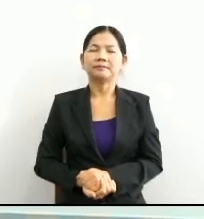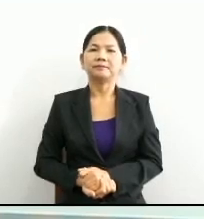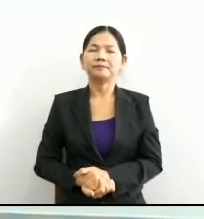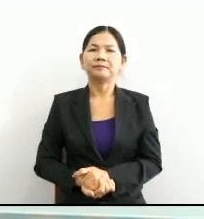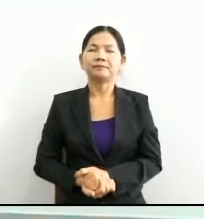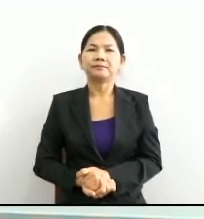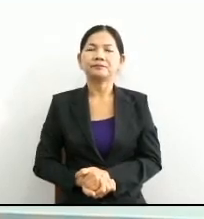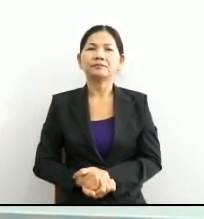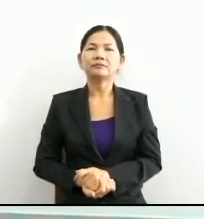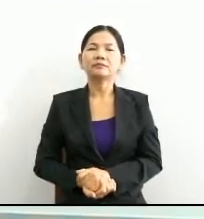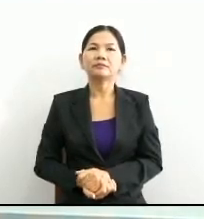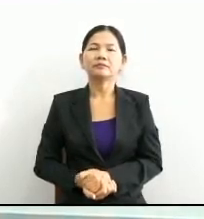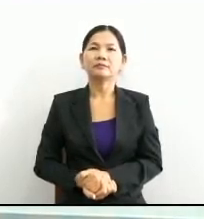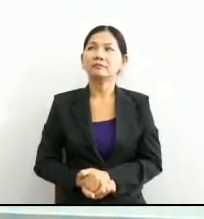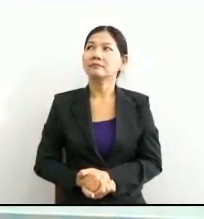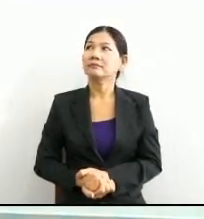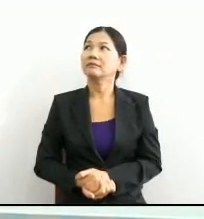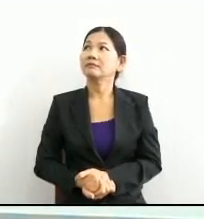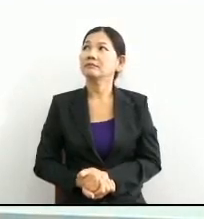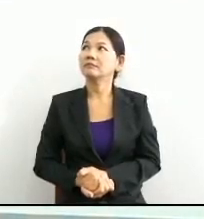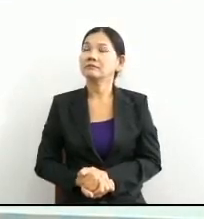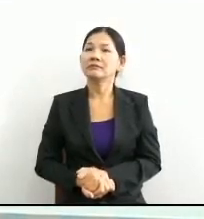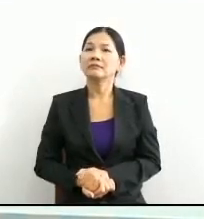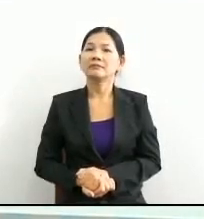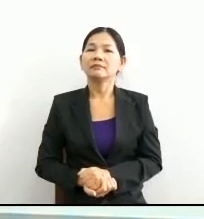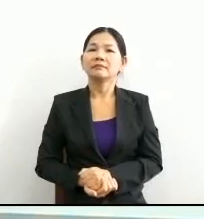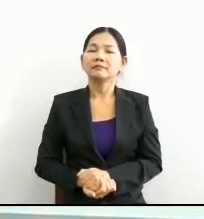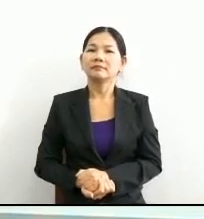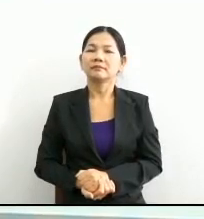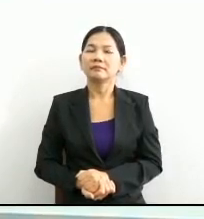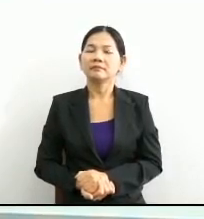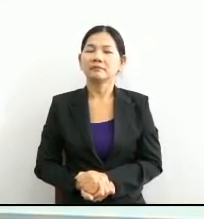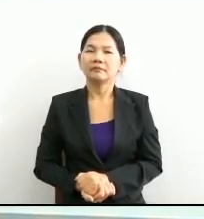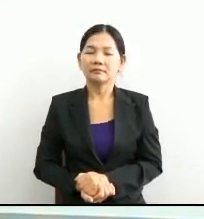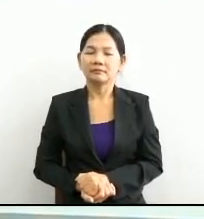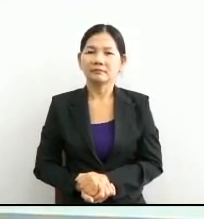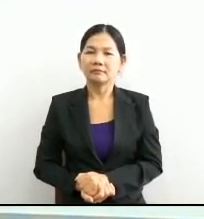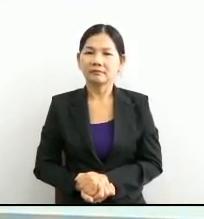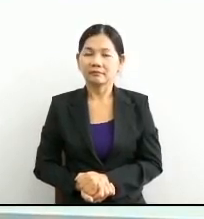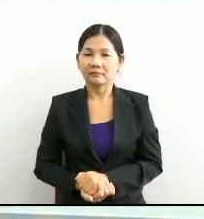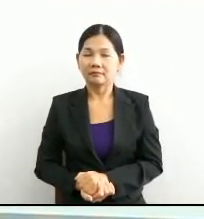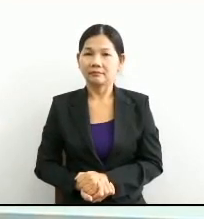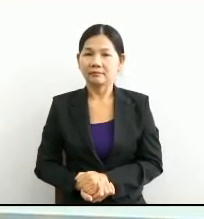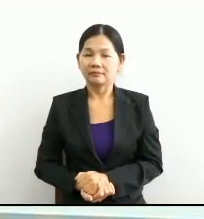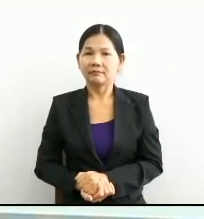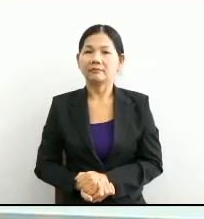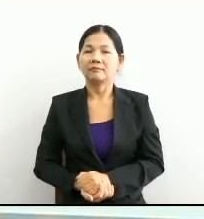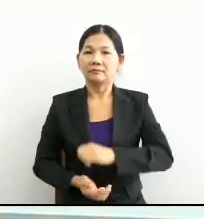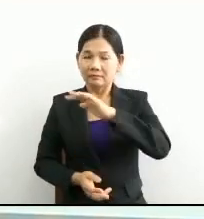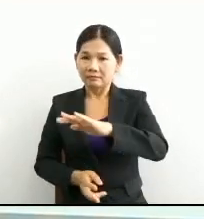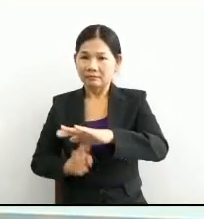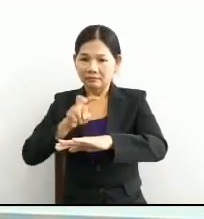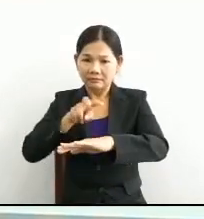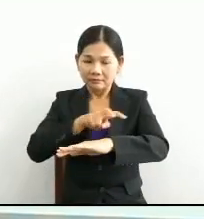xa nè chừng xóa của chàng trai với nó ăn cuối bị khi nào nghe nè nè cú ăn cơm mơm nó tiệt